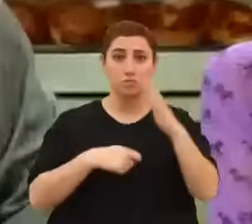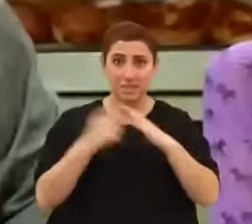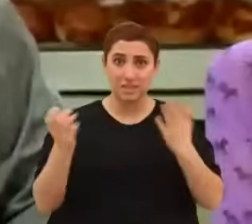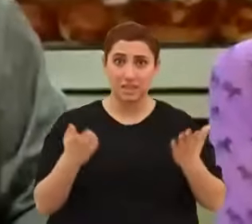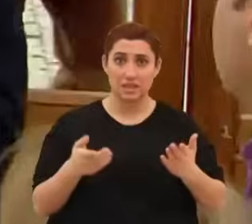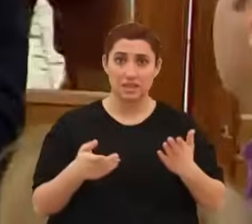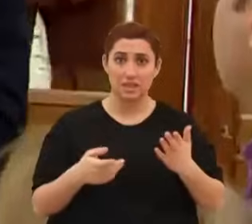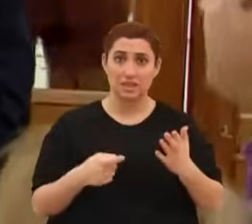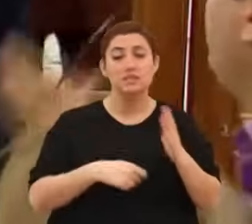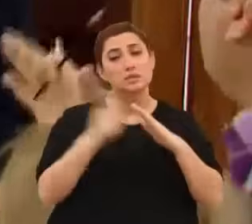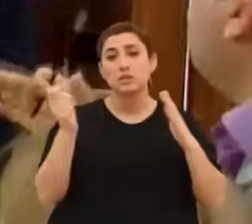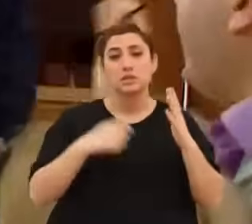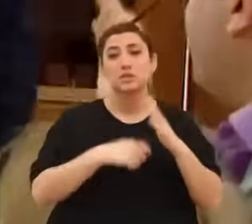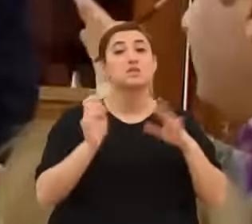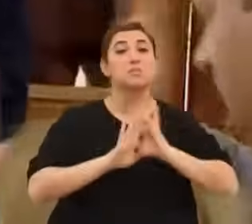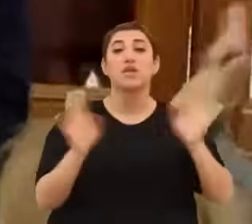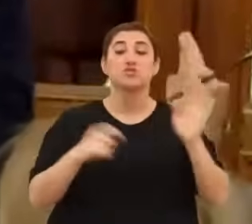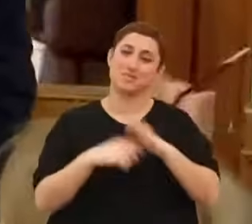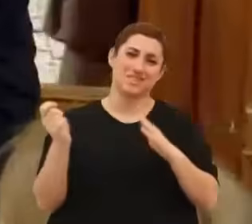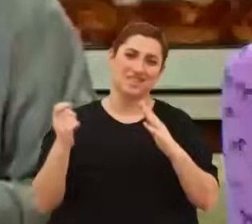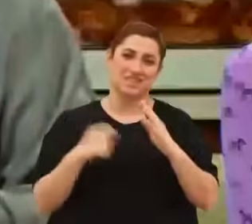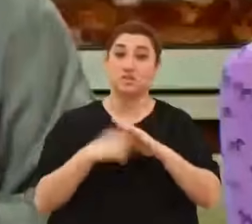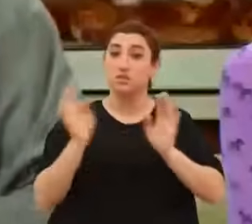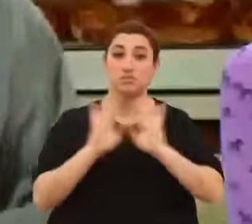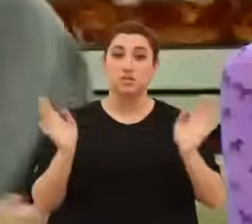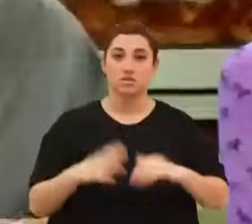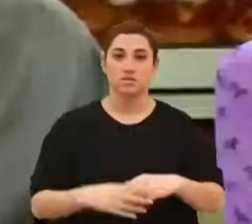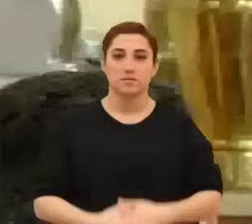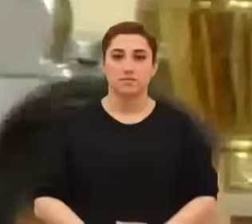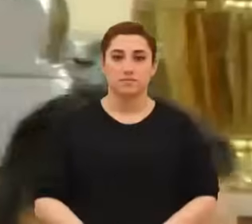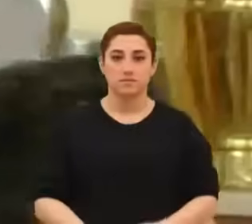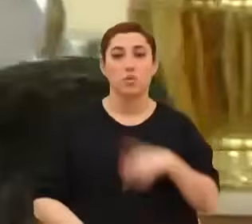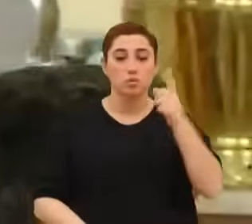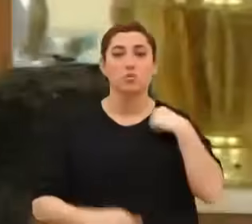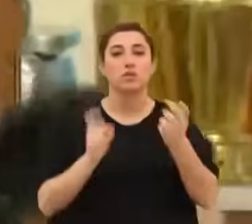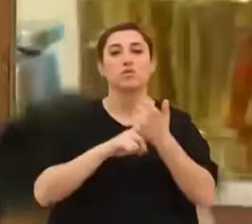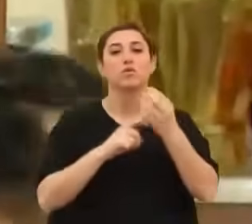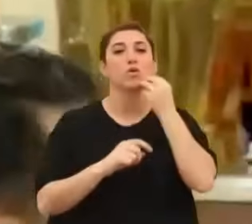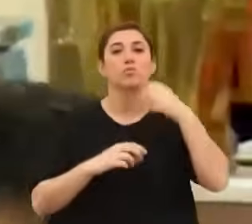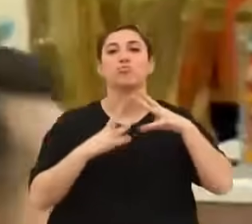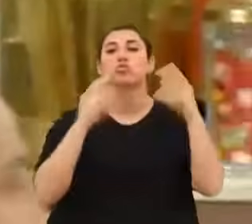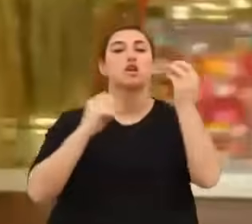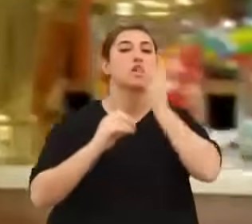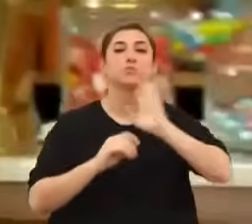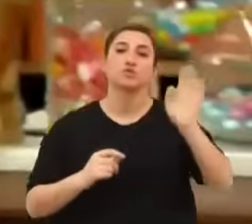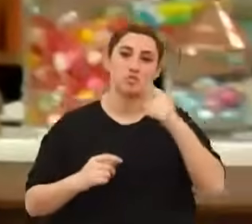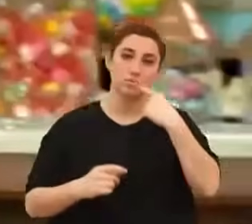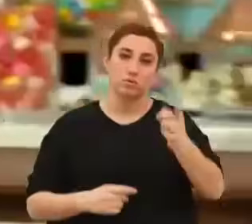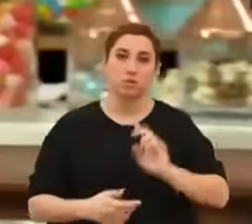bakayım? Silinir ya. Silmiyor, silmeyeceğim, silinir. Silmeyeceğim. Silinir. O zaman butunu yemeyeceksin sen de. Butunu yemeyeceğim, sana vermeyeceğim